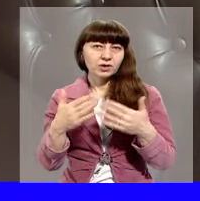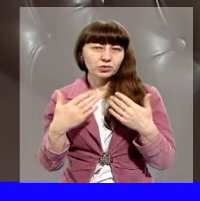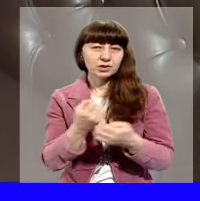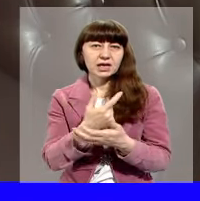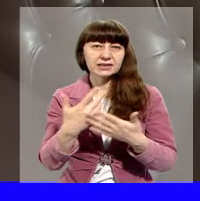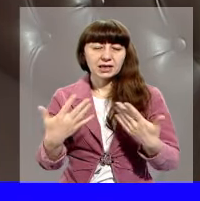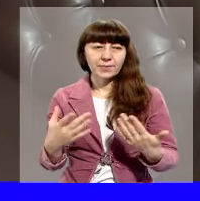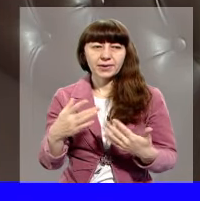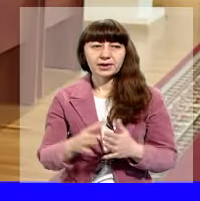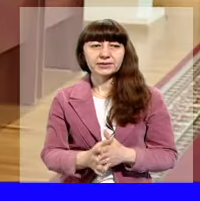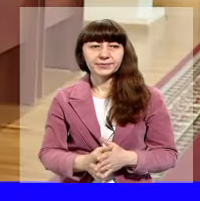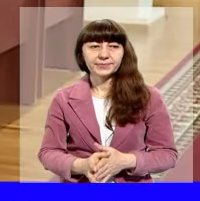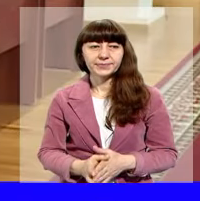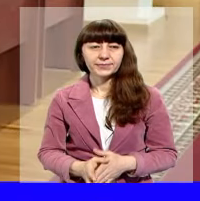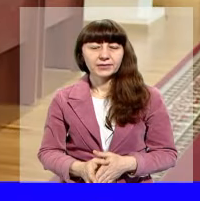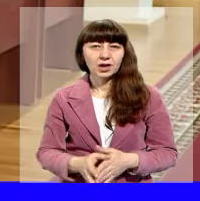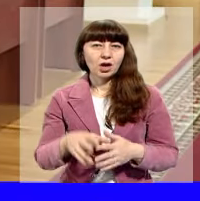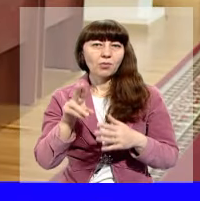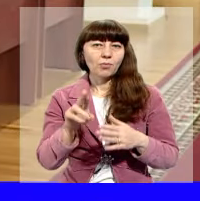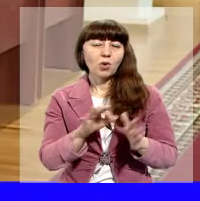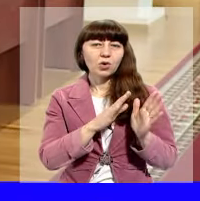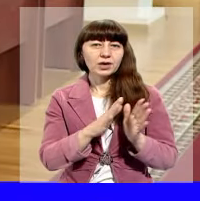мүмкіндік артқаны байқалады. Облыста